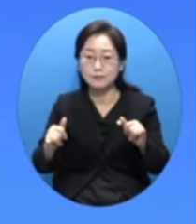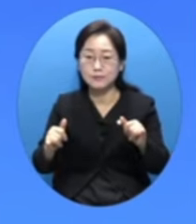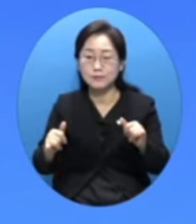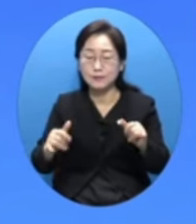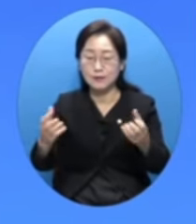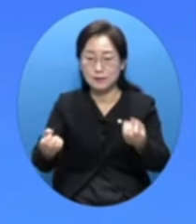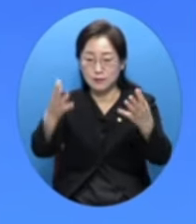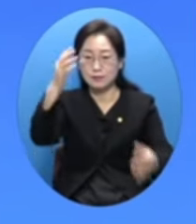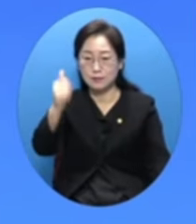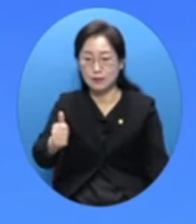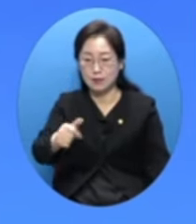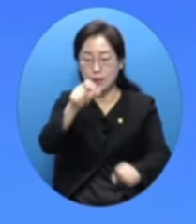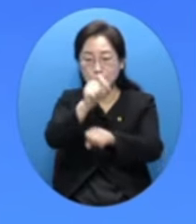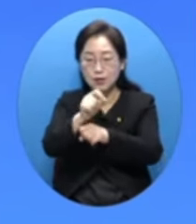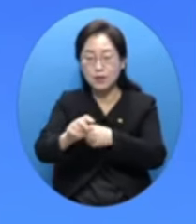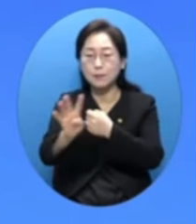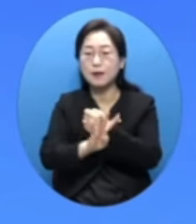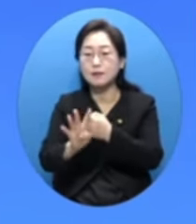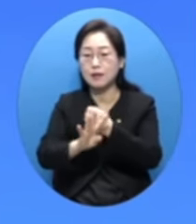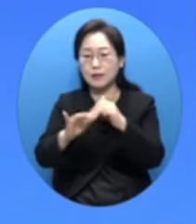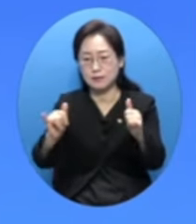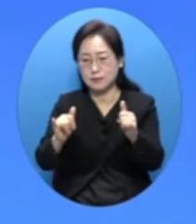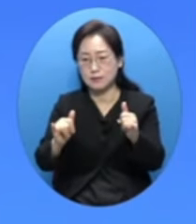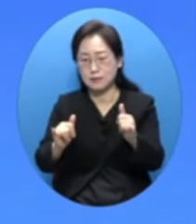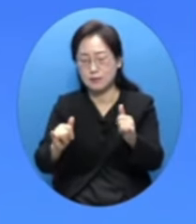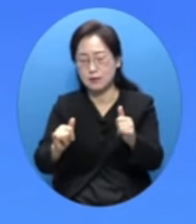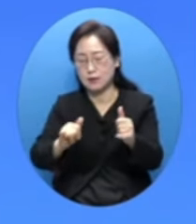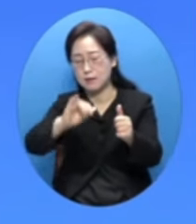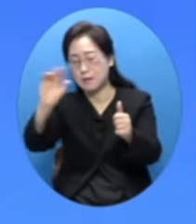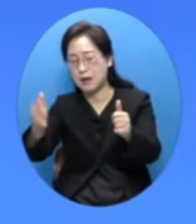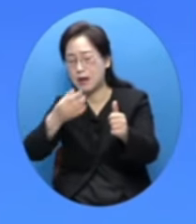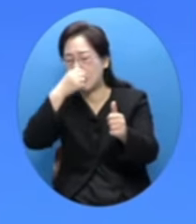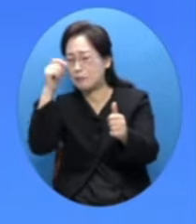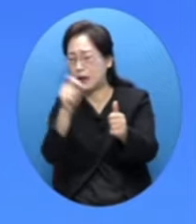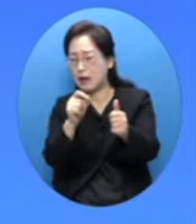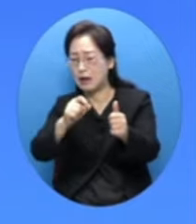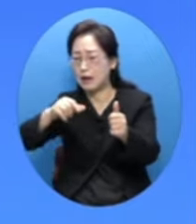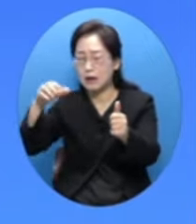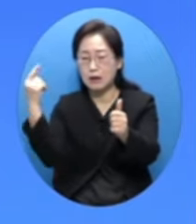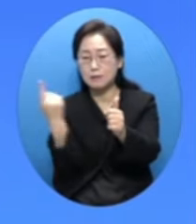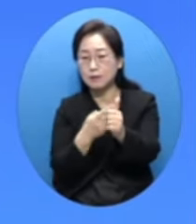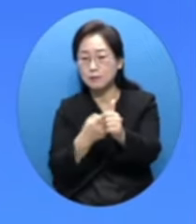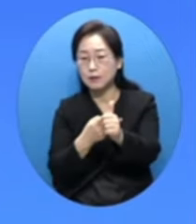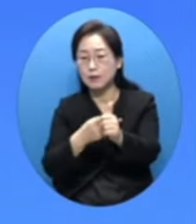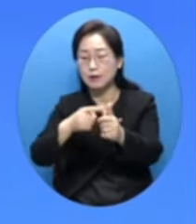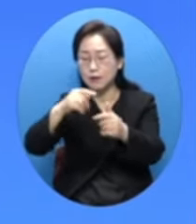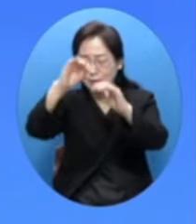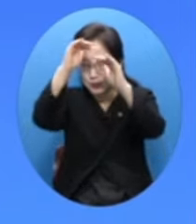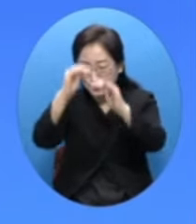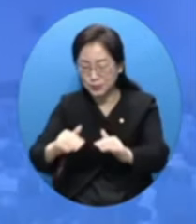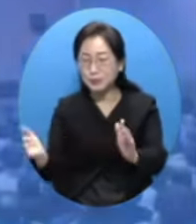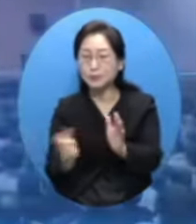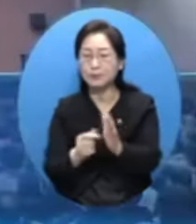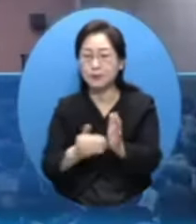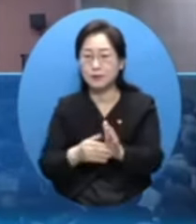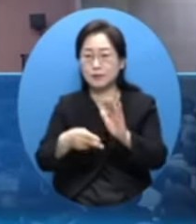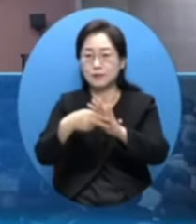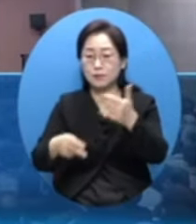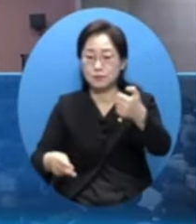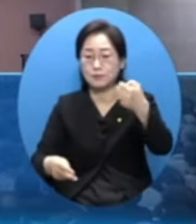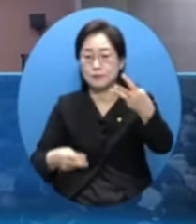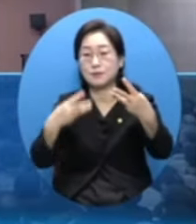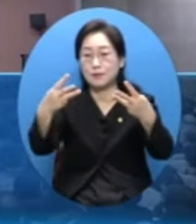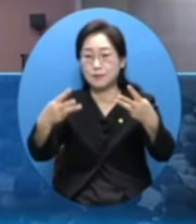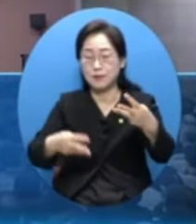제사장 서기관 바리새인들에게 천대받을 것을 기록했습니다 이사야 53장 3절입니다